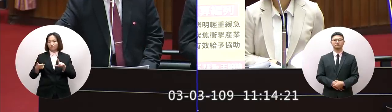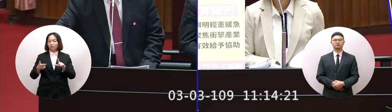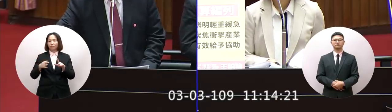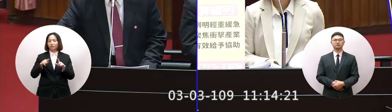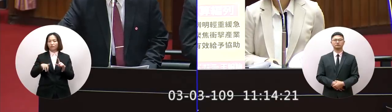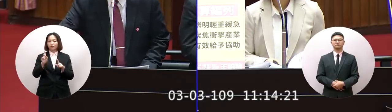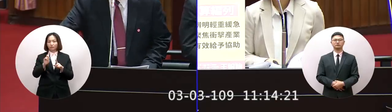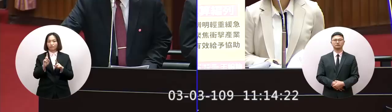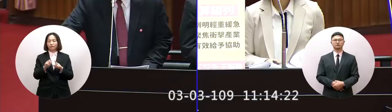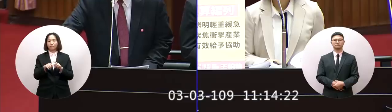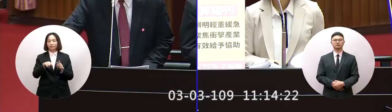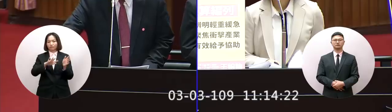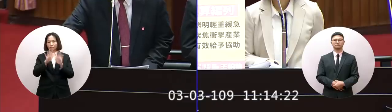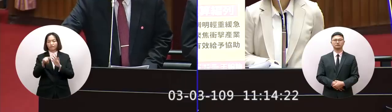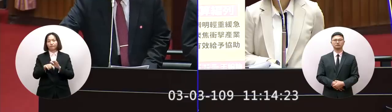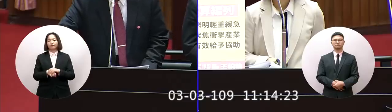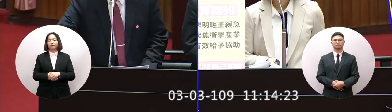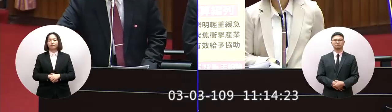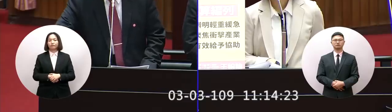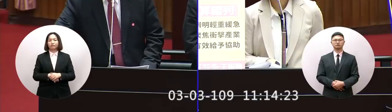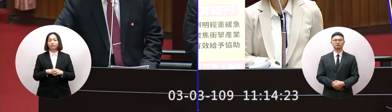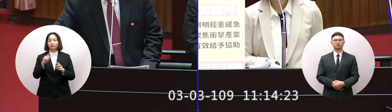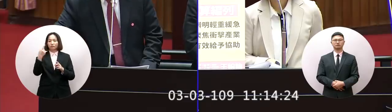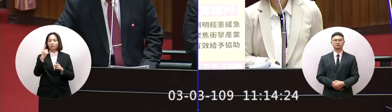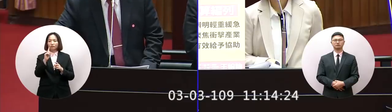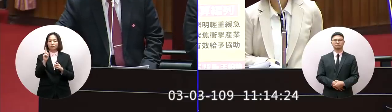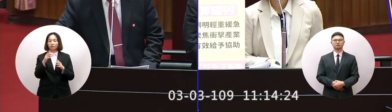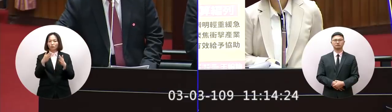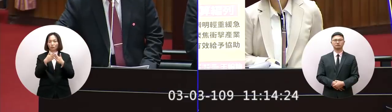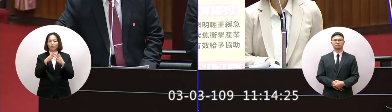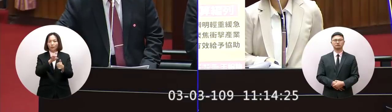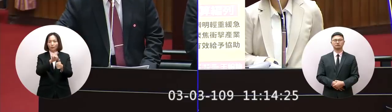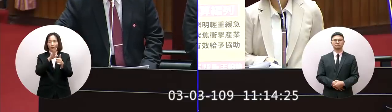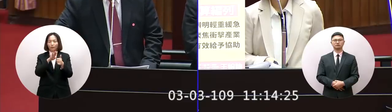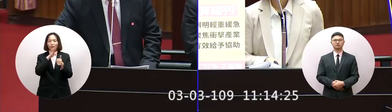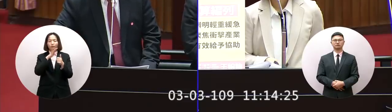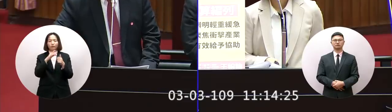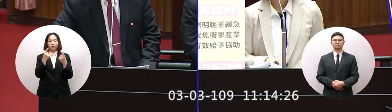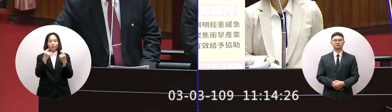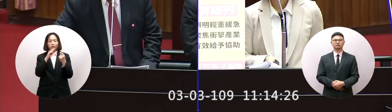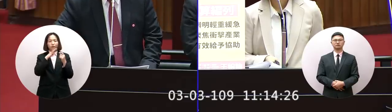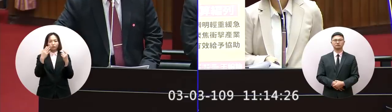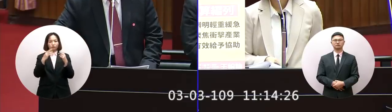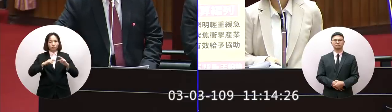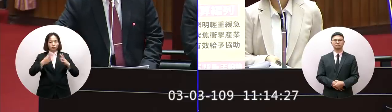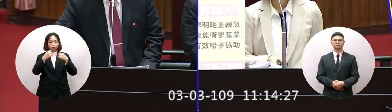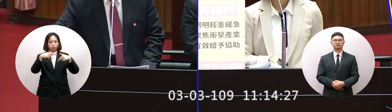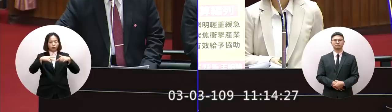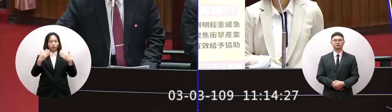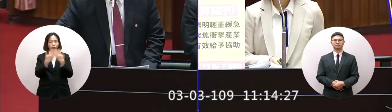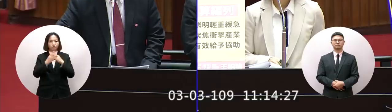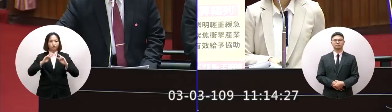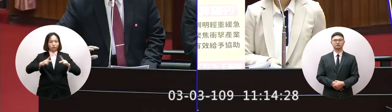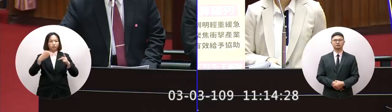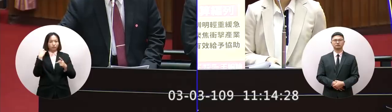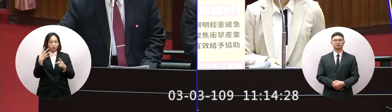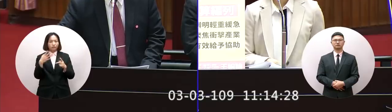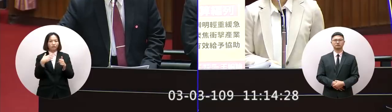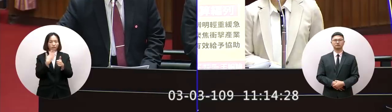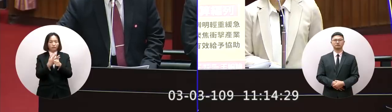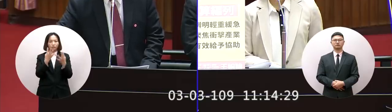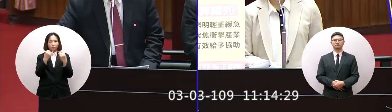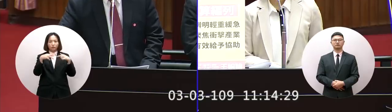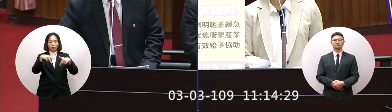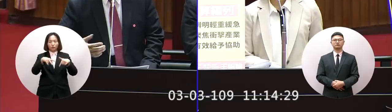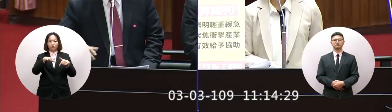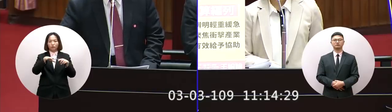样的地方是在这个地方，因为呢，我们要透过数位转型，让这些所谓的数位